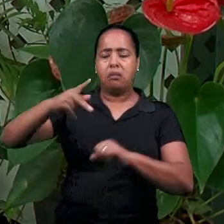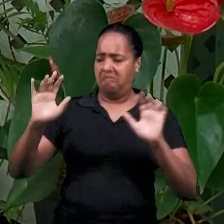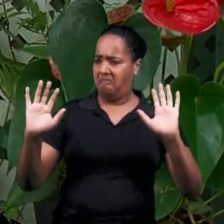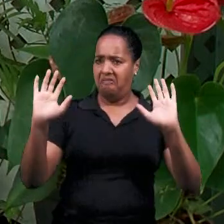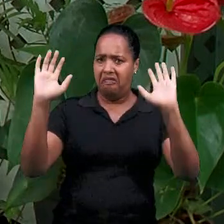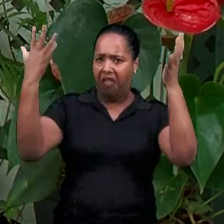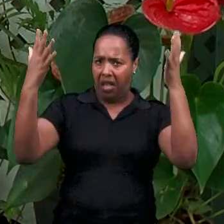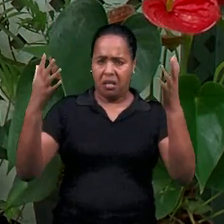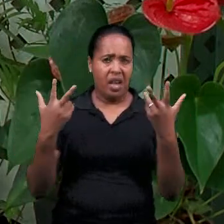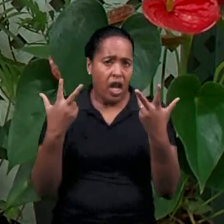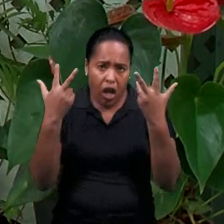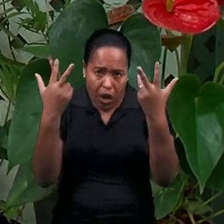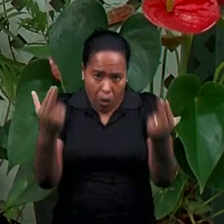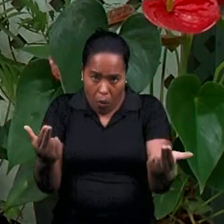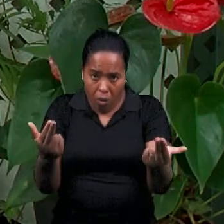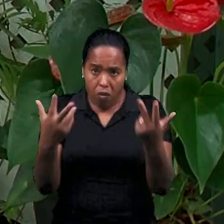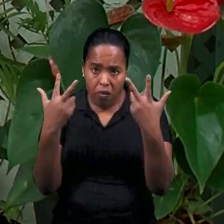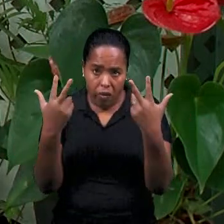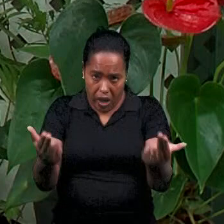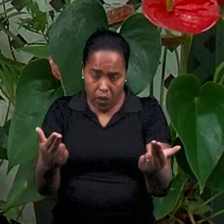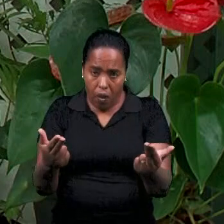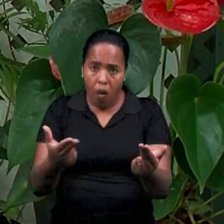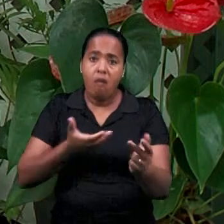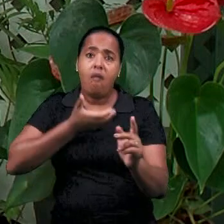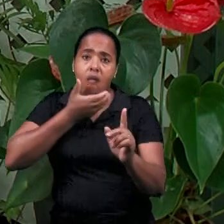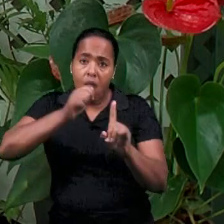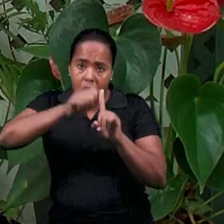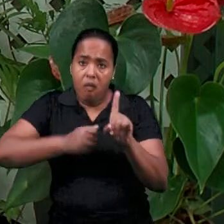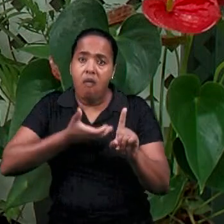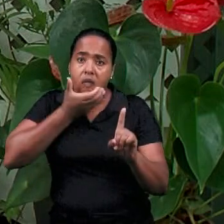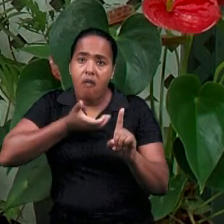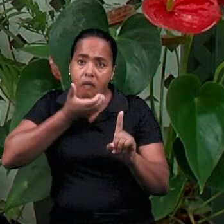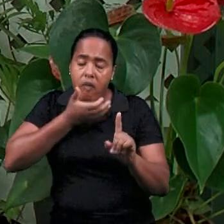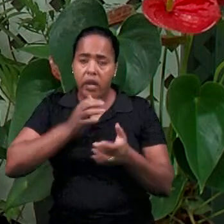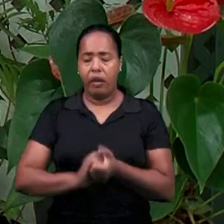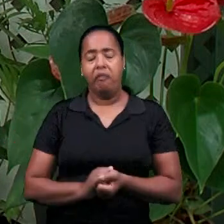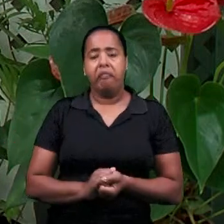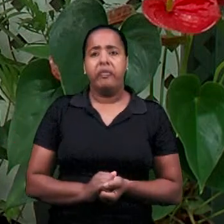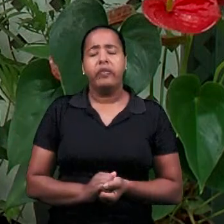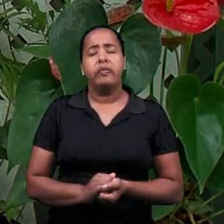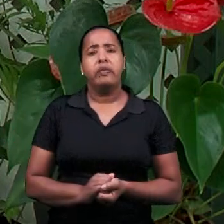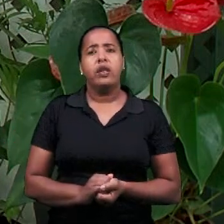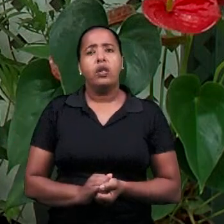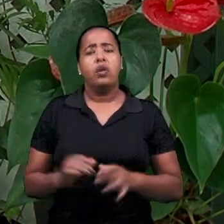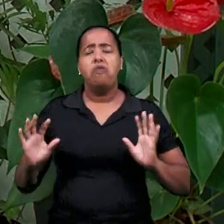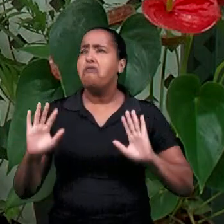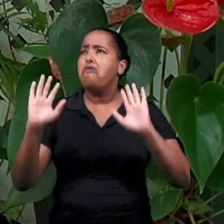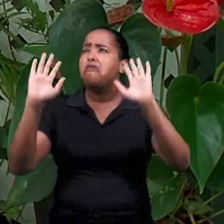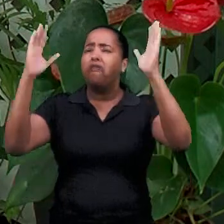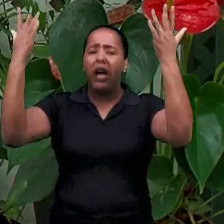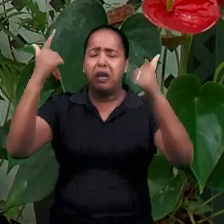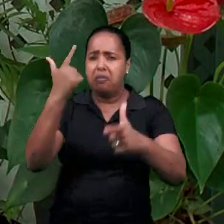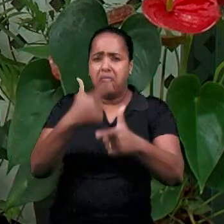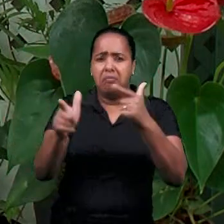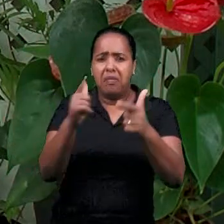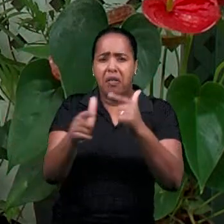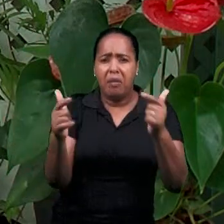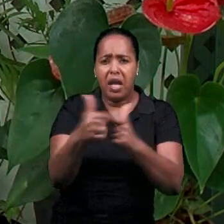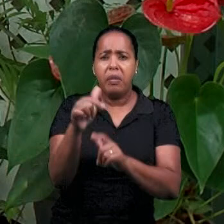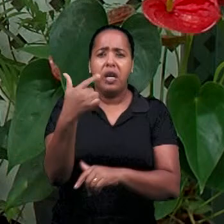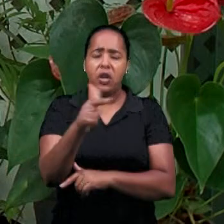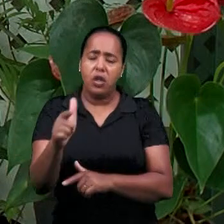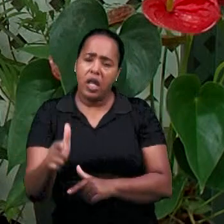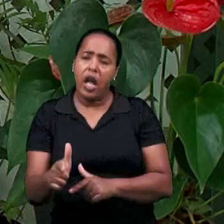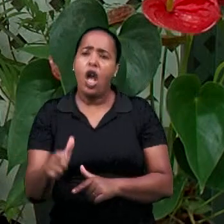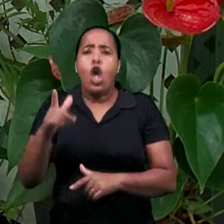générale, c'est une fête. C'est comme une fête de Noël. Mais qu'est-ce qu'on fait dans la Pâque? Donc, comme fête, tout va bien,